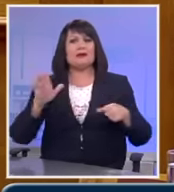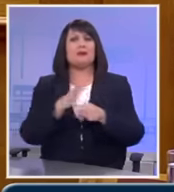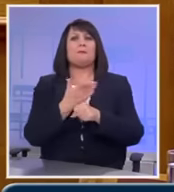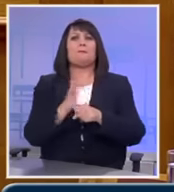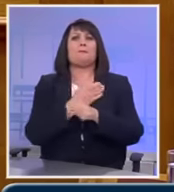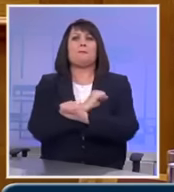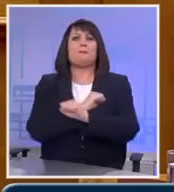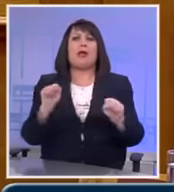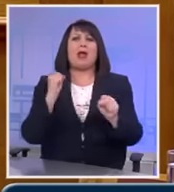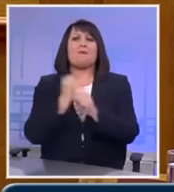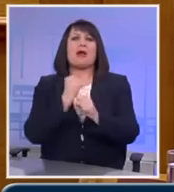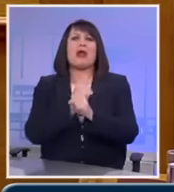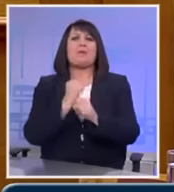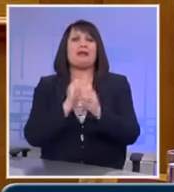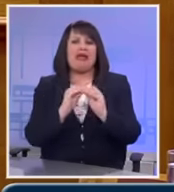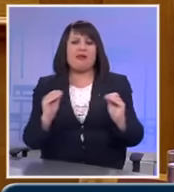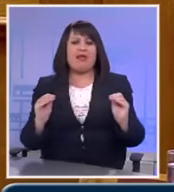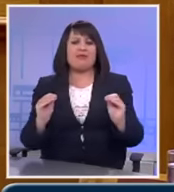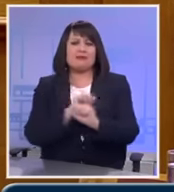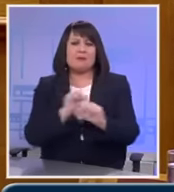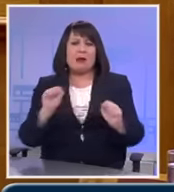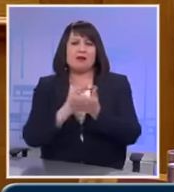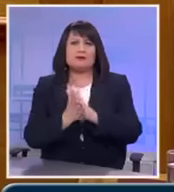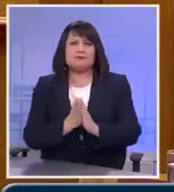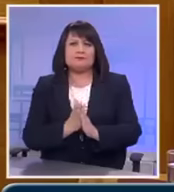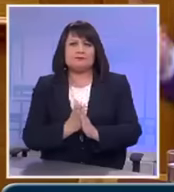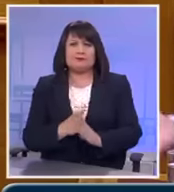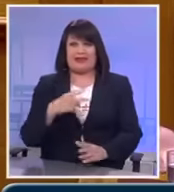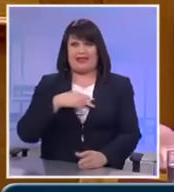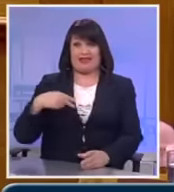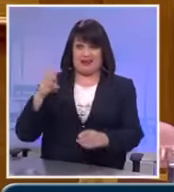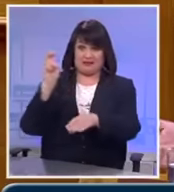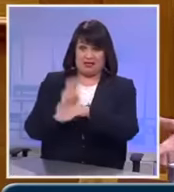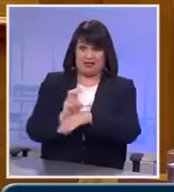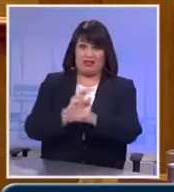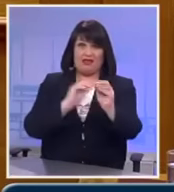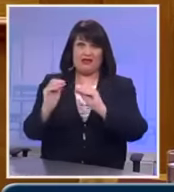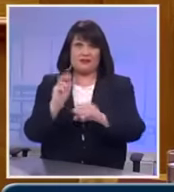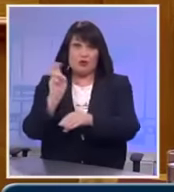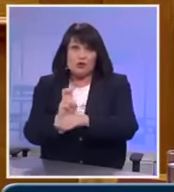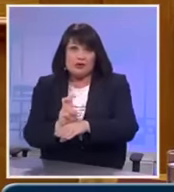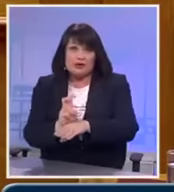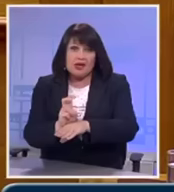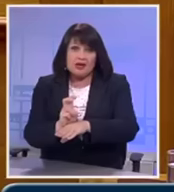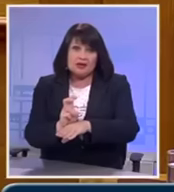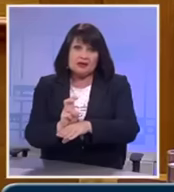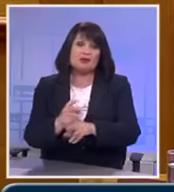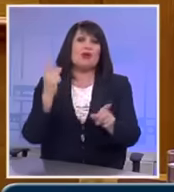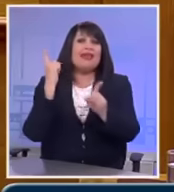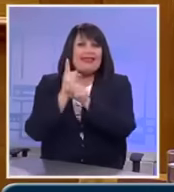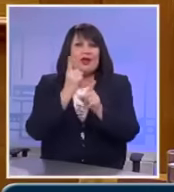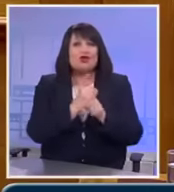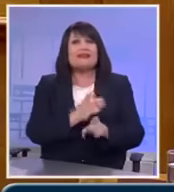την επαγγελματική εκπαίδευση βγάλατε καθηγητές σε διαθεσιμότητα καταργήσατε τις δημοφιλής ειδικότητες